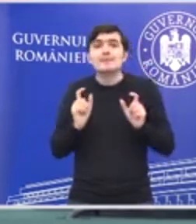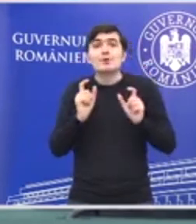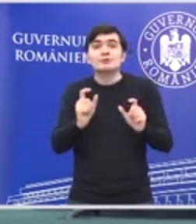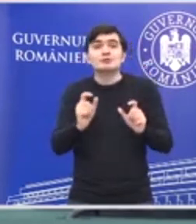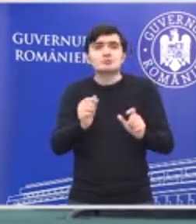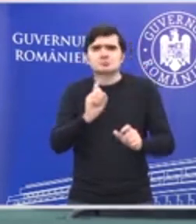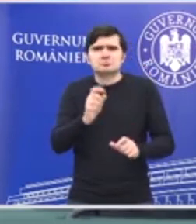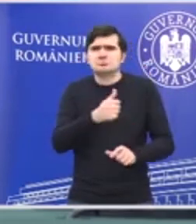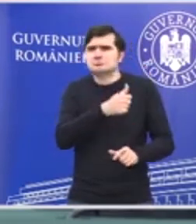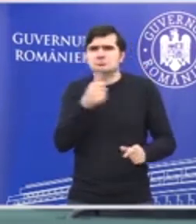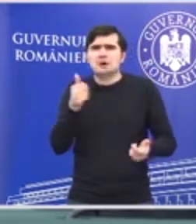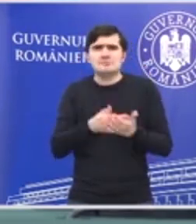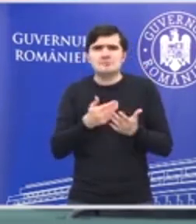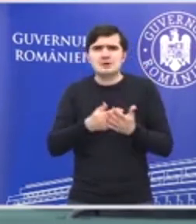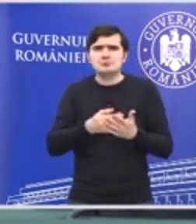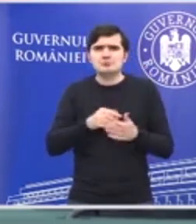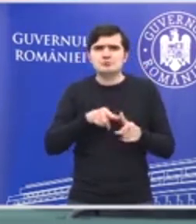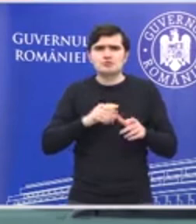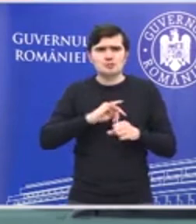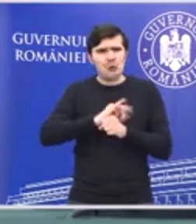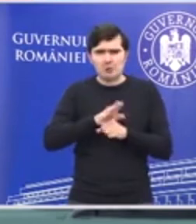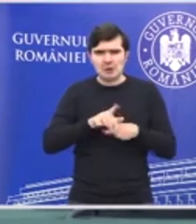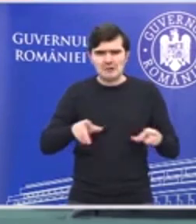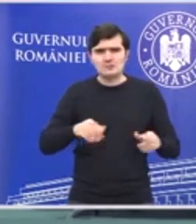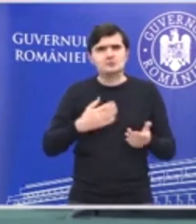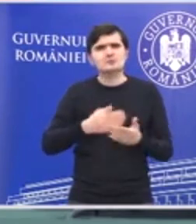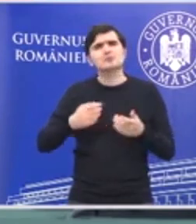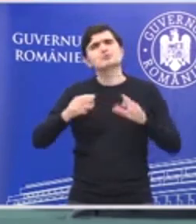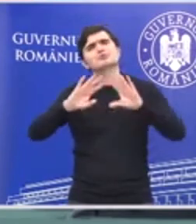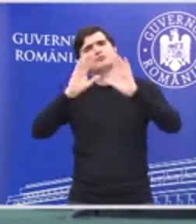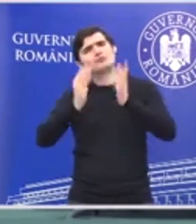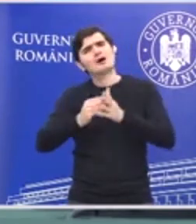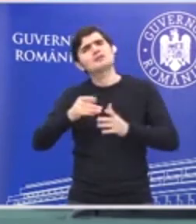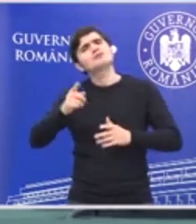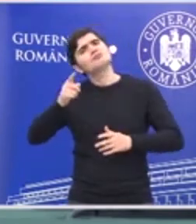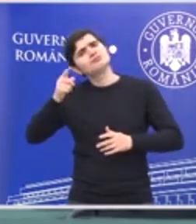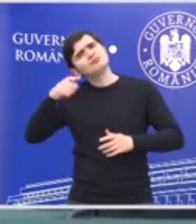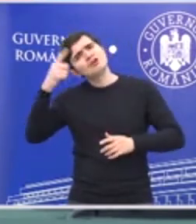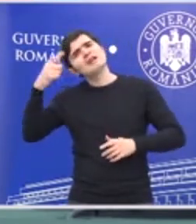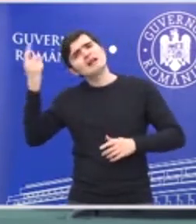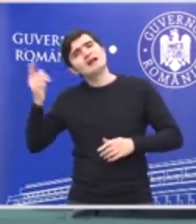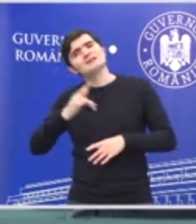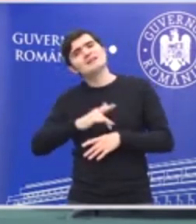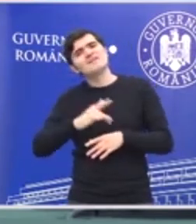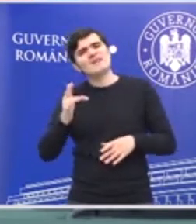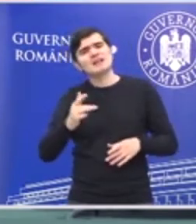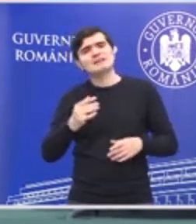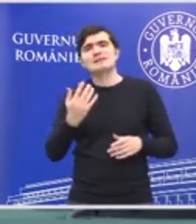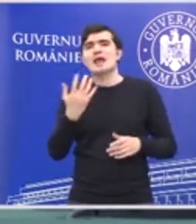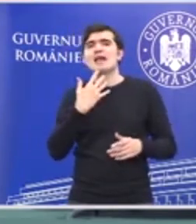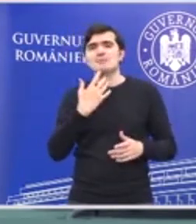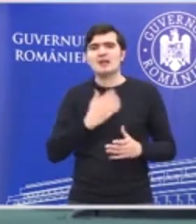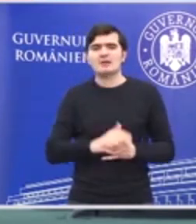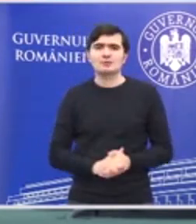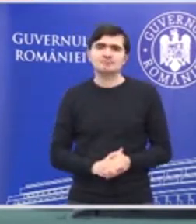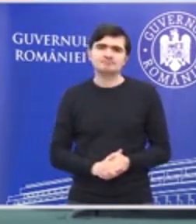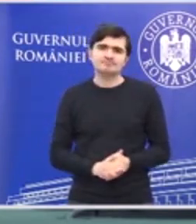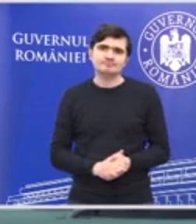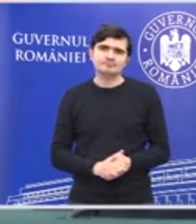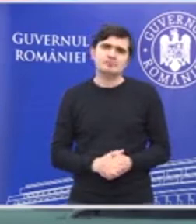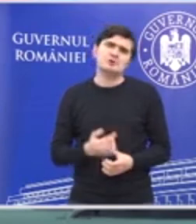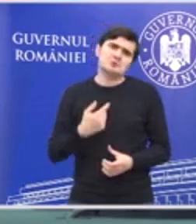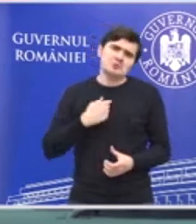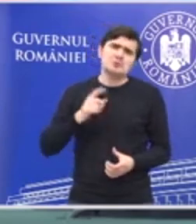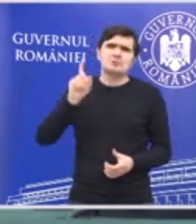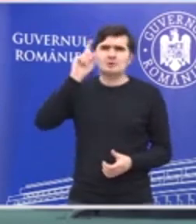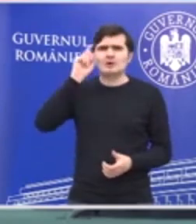nu doar față de infecția cu SARS-CoV-2, ci pentru toate celelalte infecții care se transmit pe cale respiratorie. Eu cred